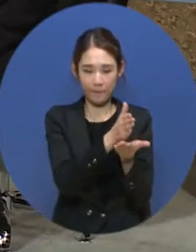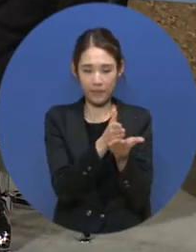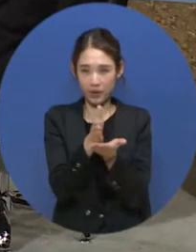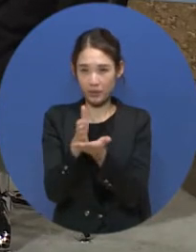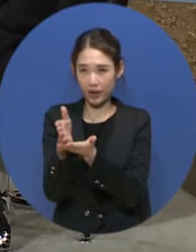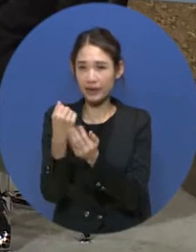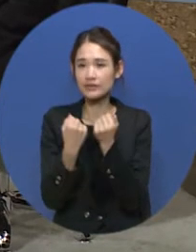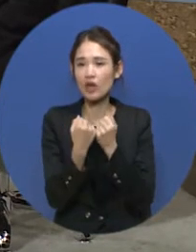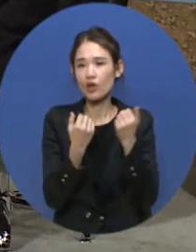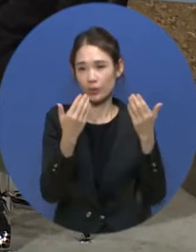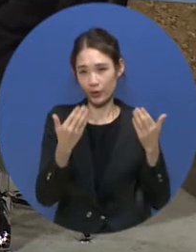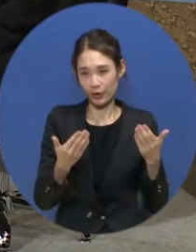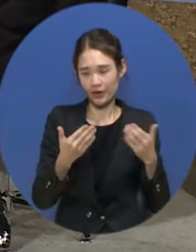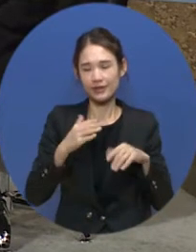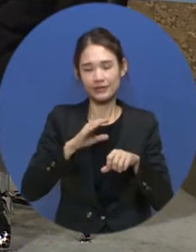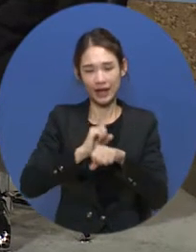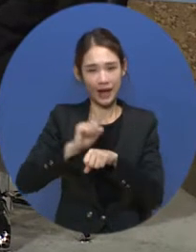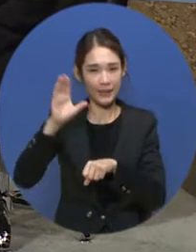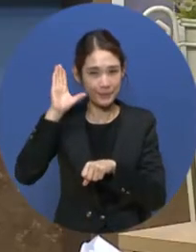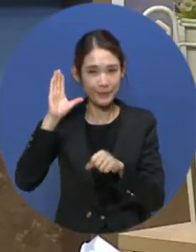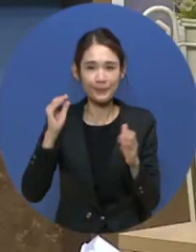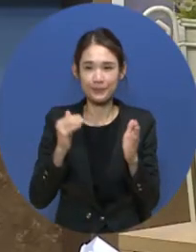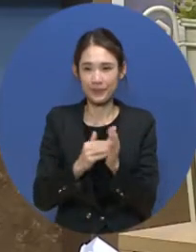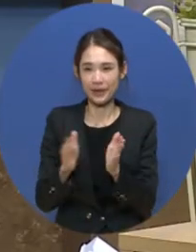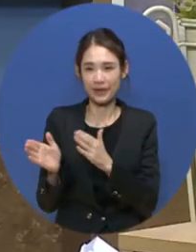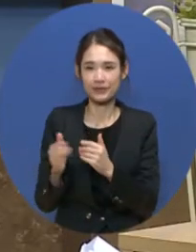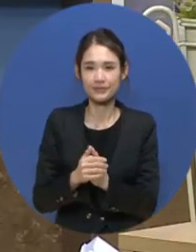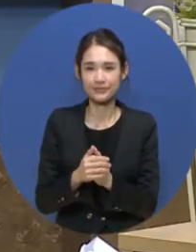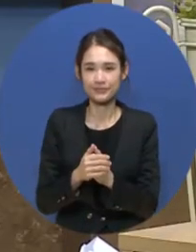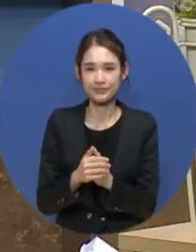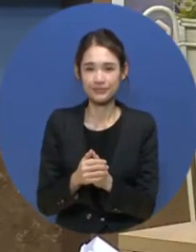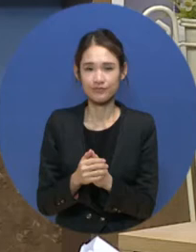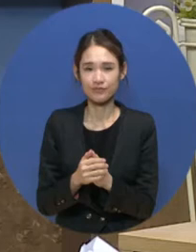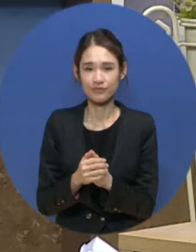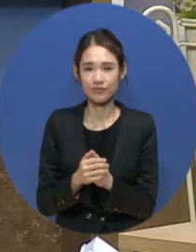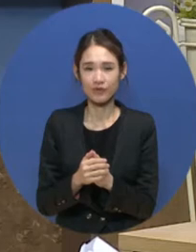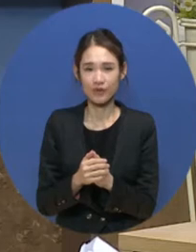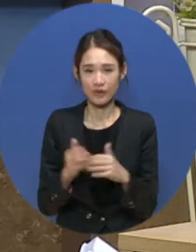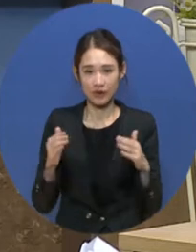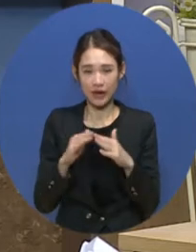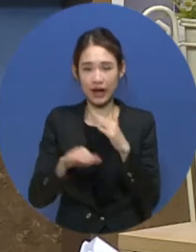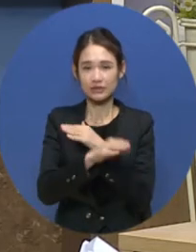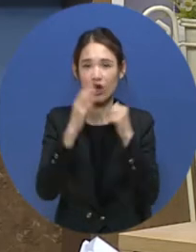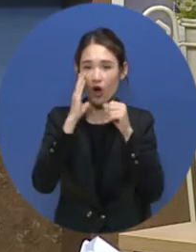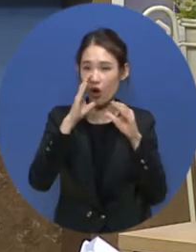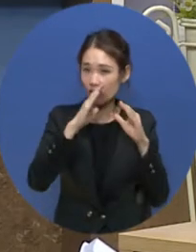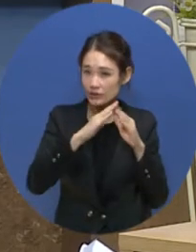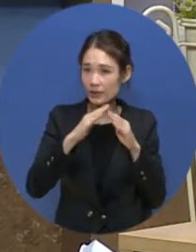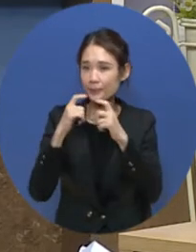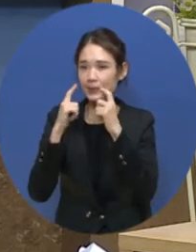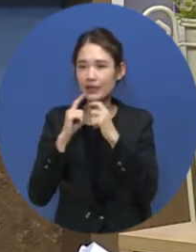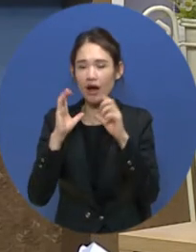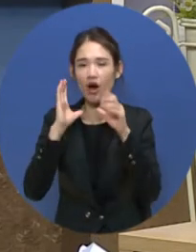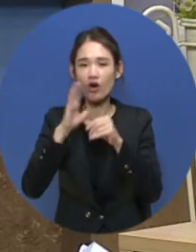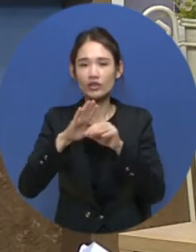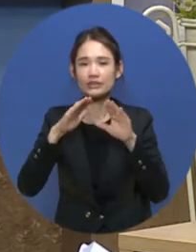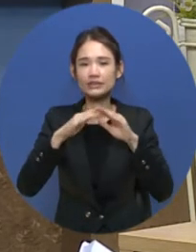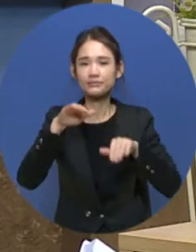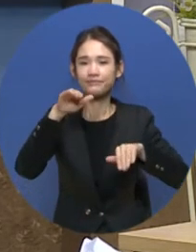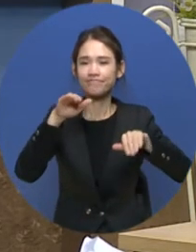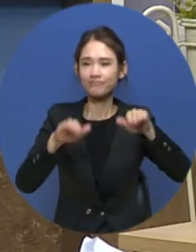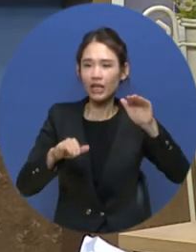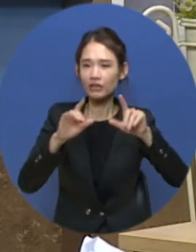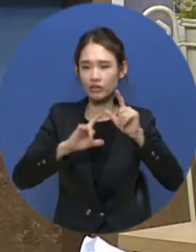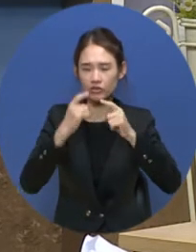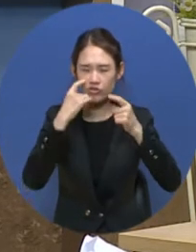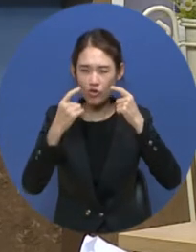또 설명을 정말 잘 해주셨는데요. 네. 이 가정 어린이집과 민간 어린이집의 차이를